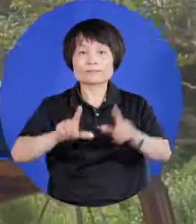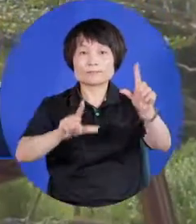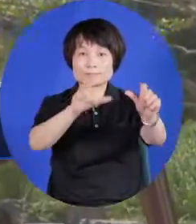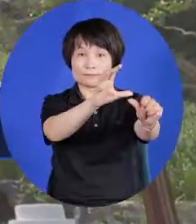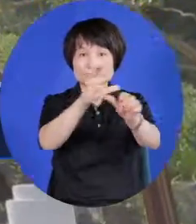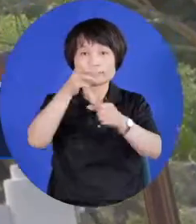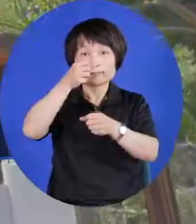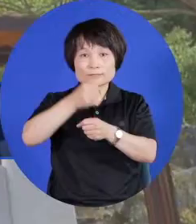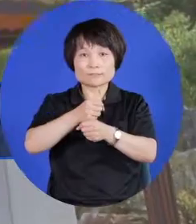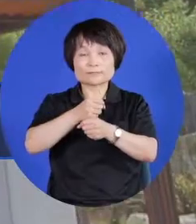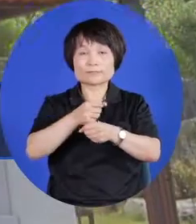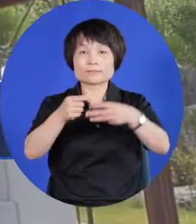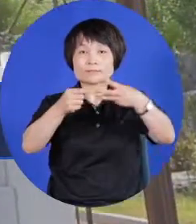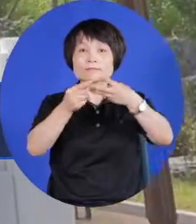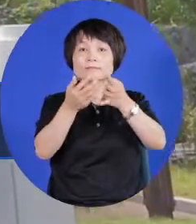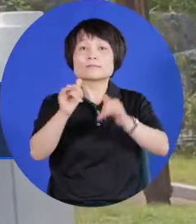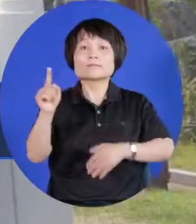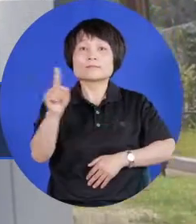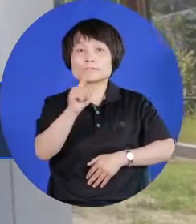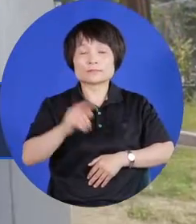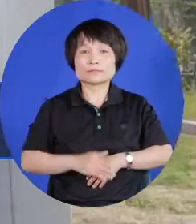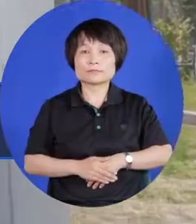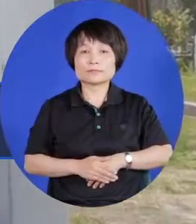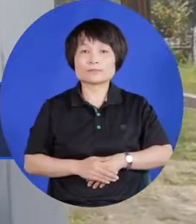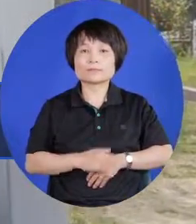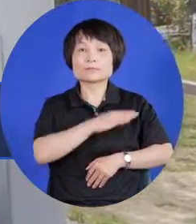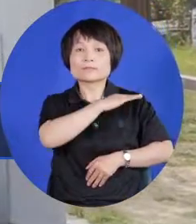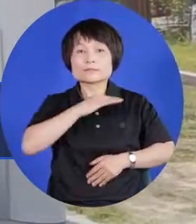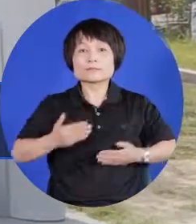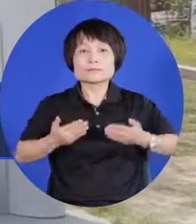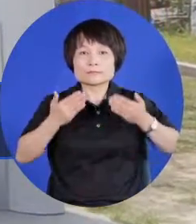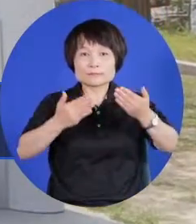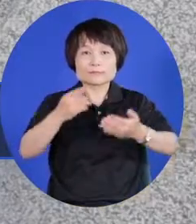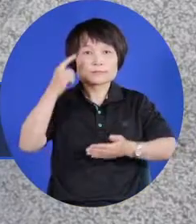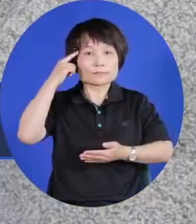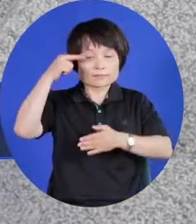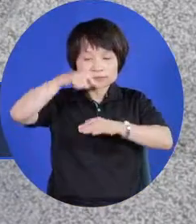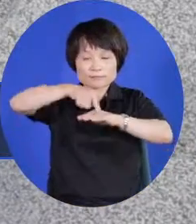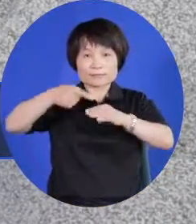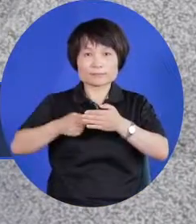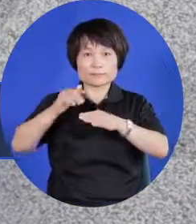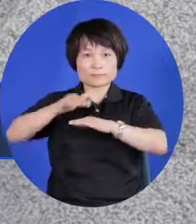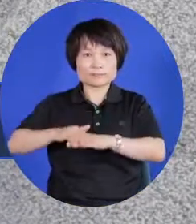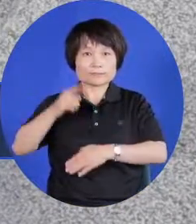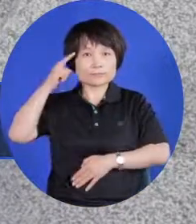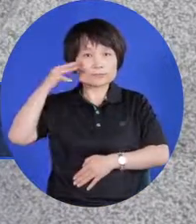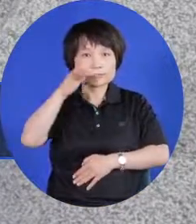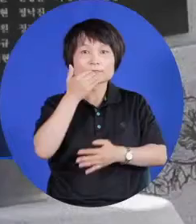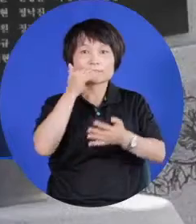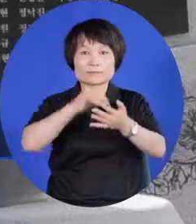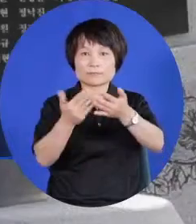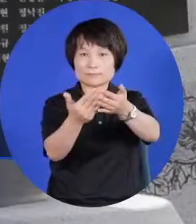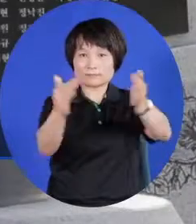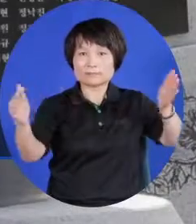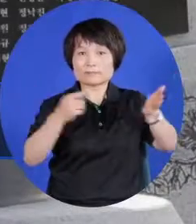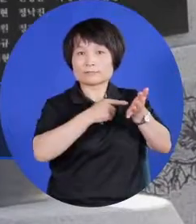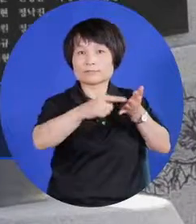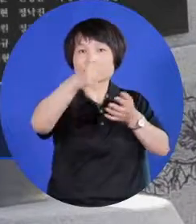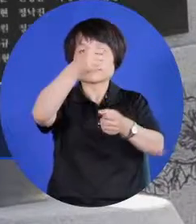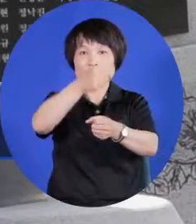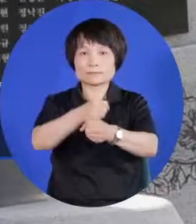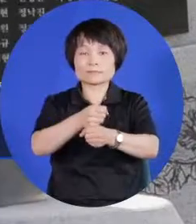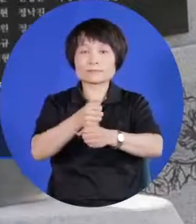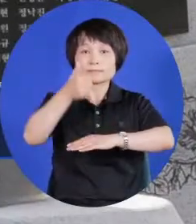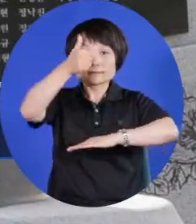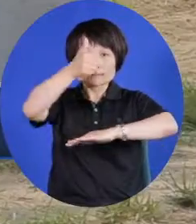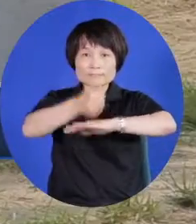형상화하고 사람 부부는 이들의 순고한 정신을 마음에 담아 추무의 벽으로 표현했고 마지막